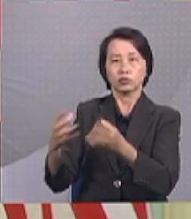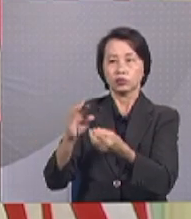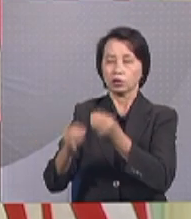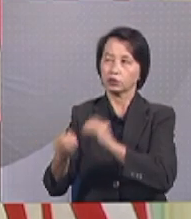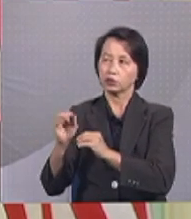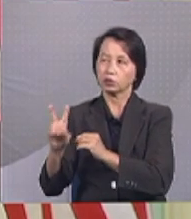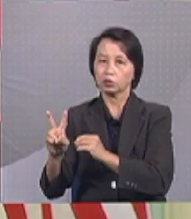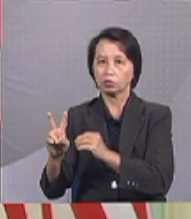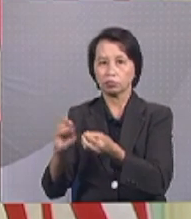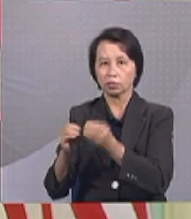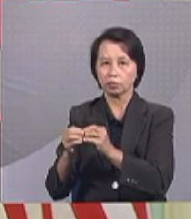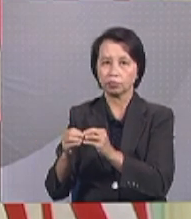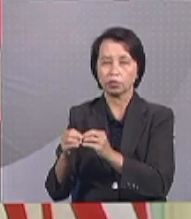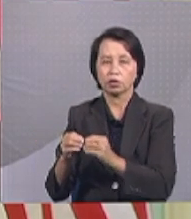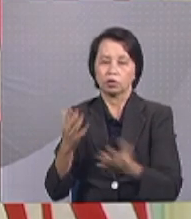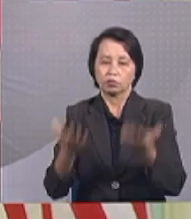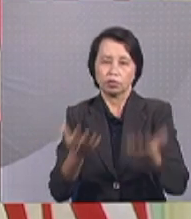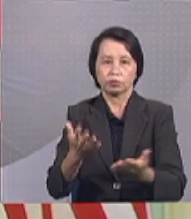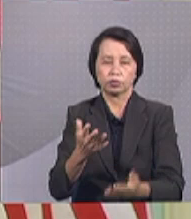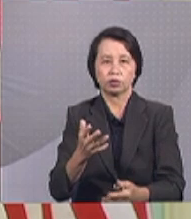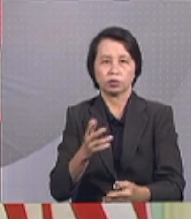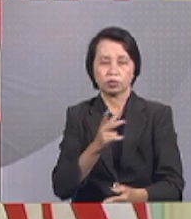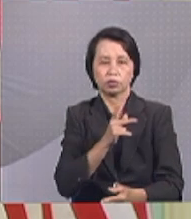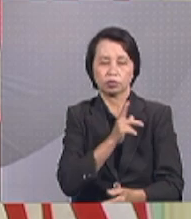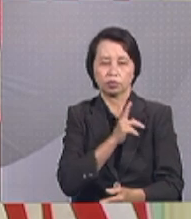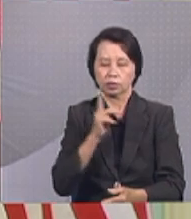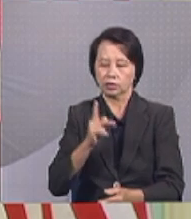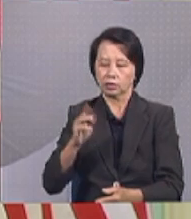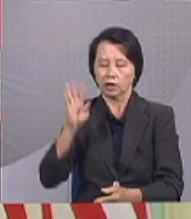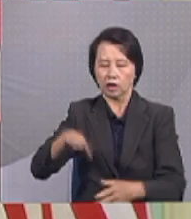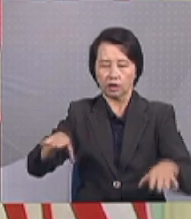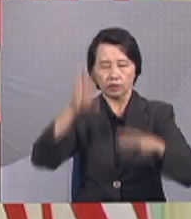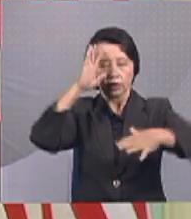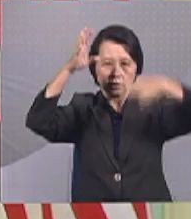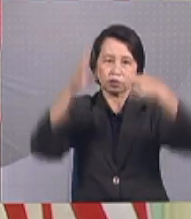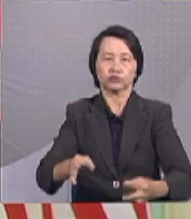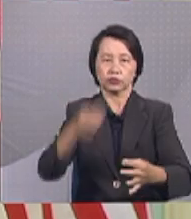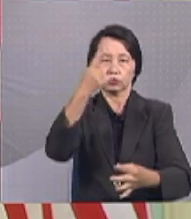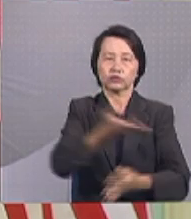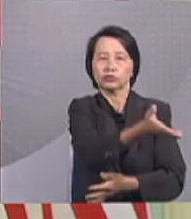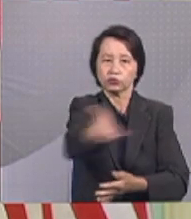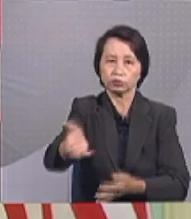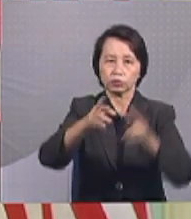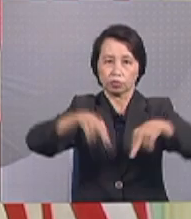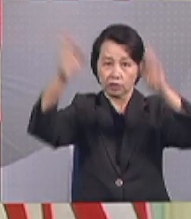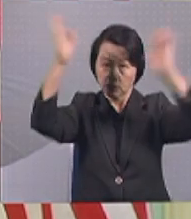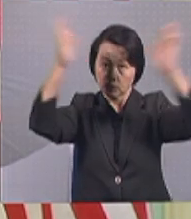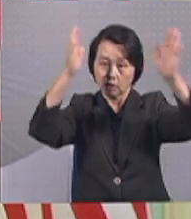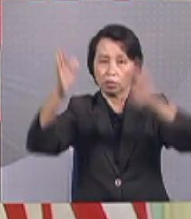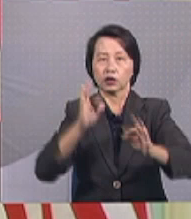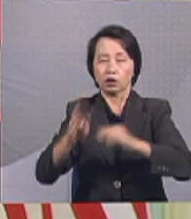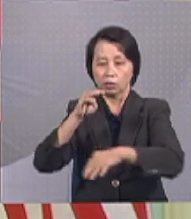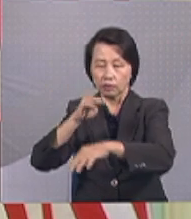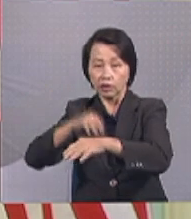angka, mungkin Kementerian Kesihatan akan membuat keputusan yang terbaik untuk seluruh rakyat Malaysia. Dan kalau waktu